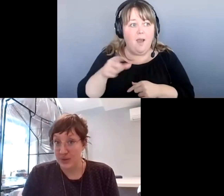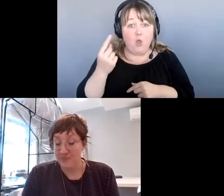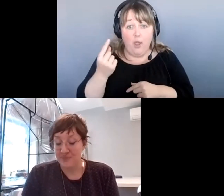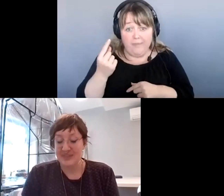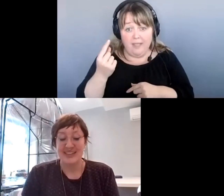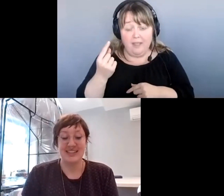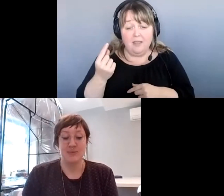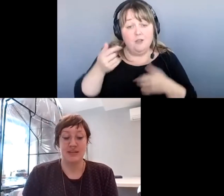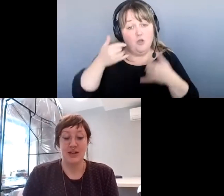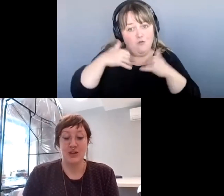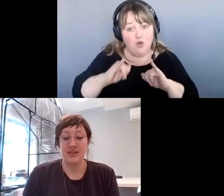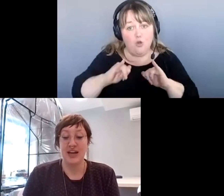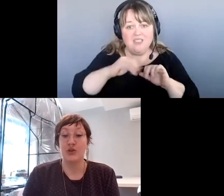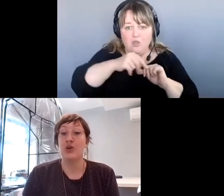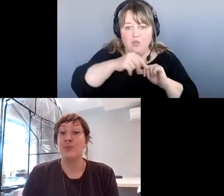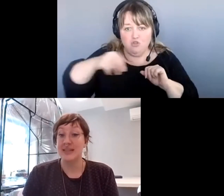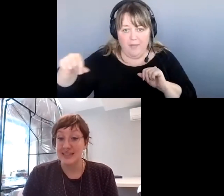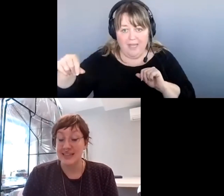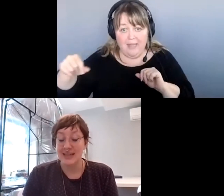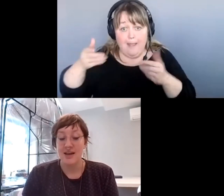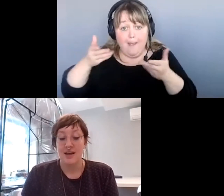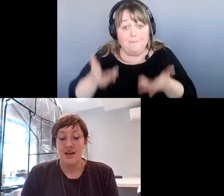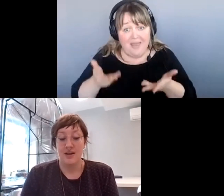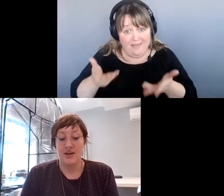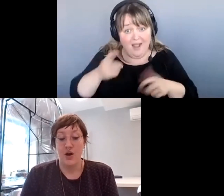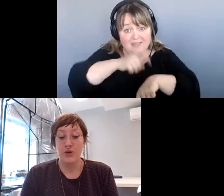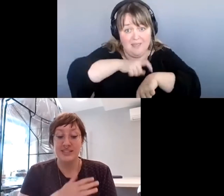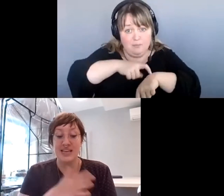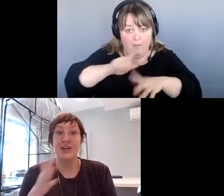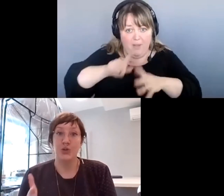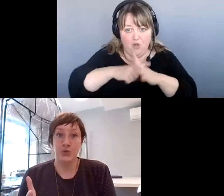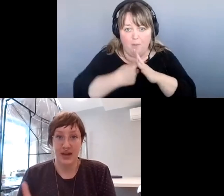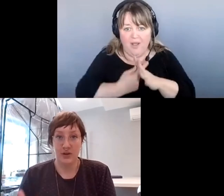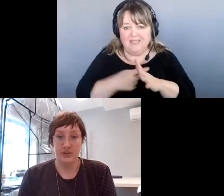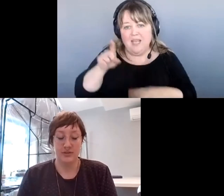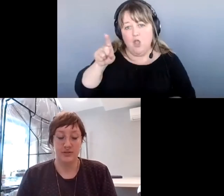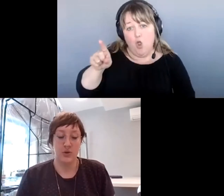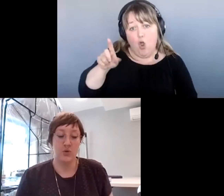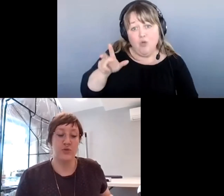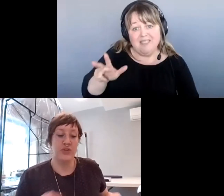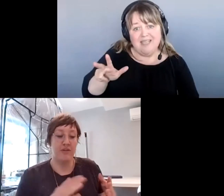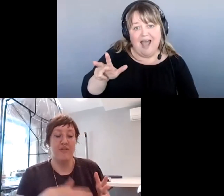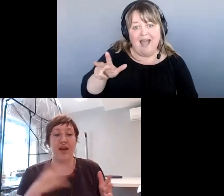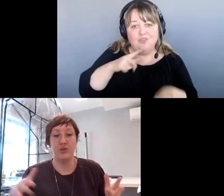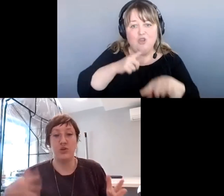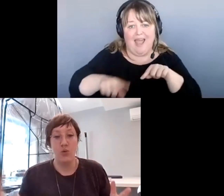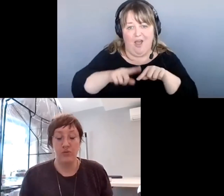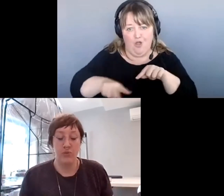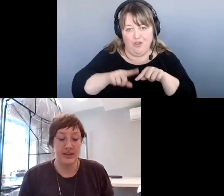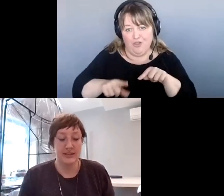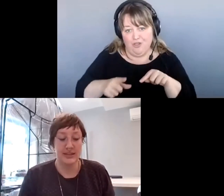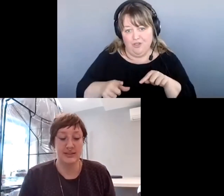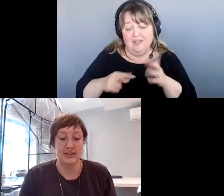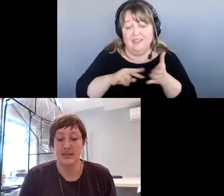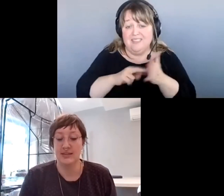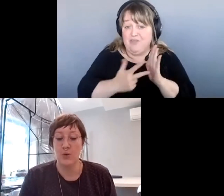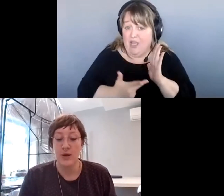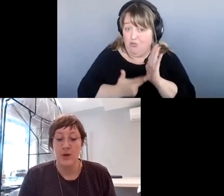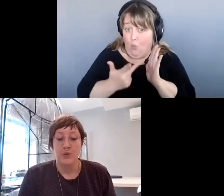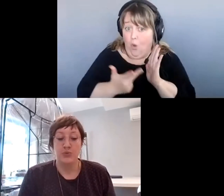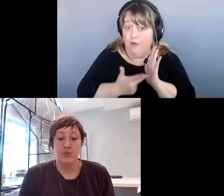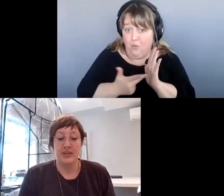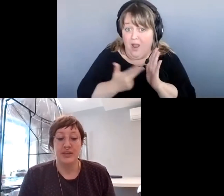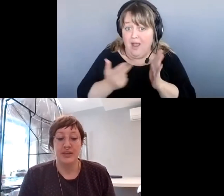de semer. C'est maintenant le temps de commencer un tiers de nos carottes. Donc, on va en faire trois fois cette